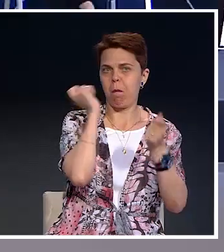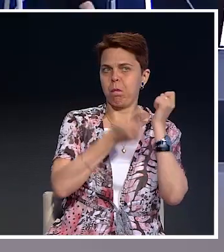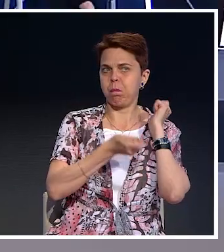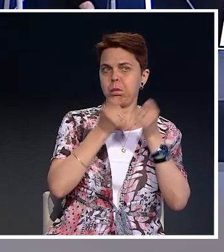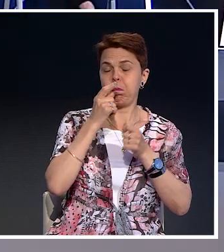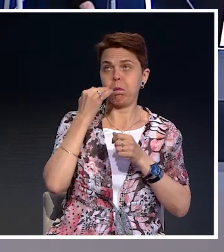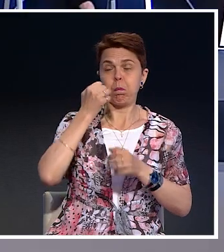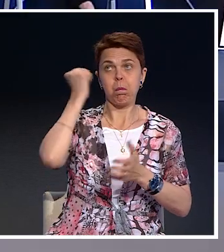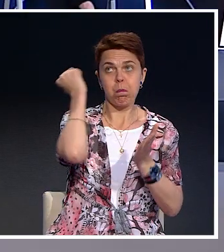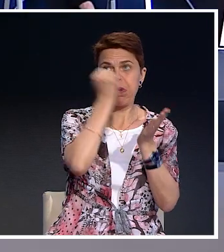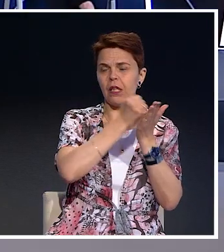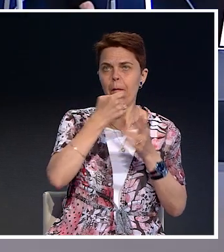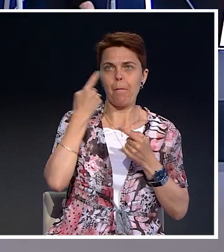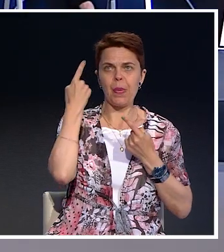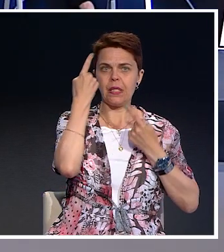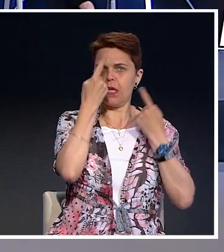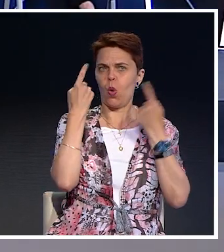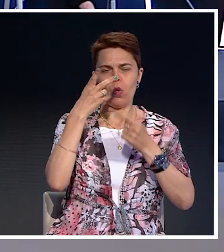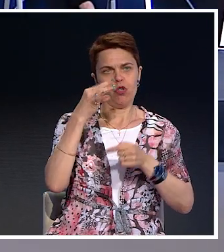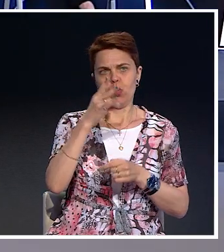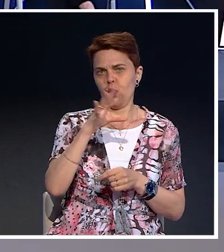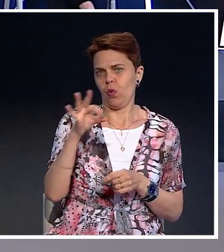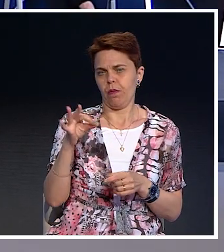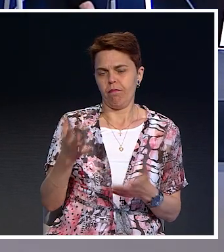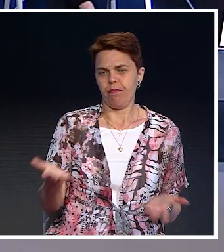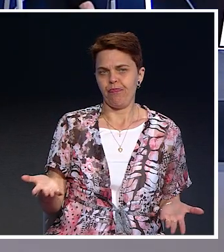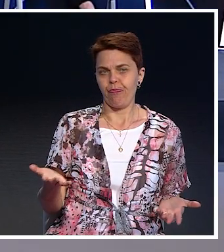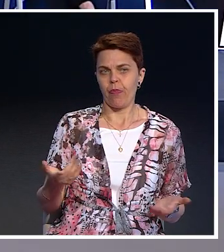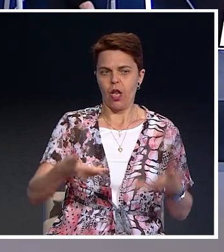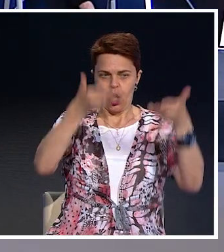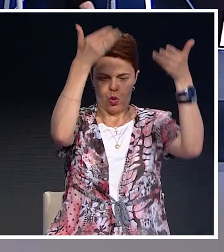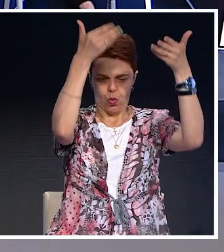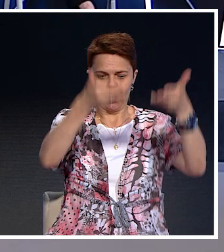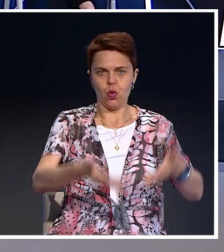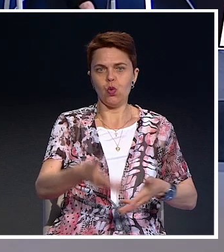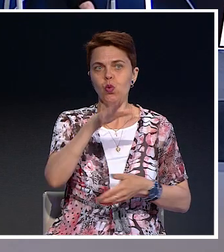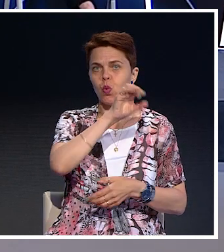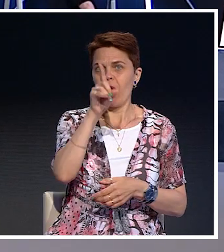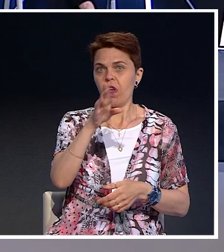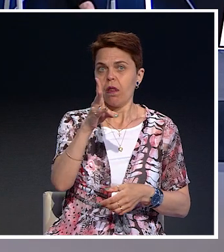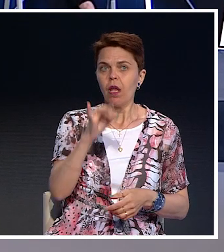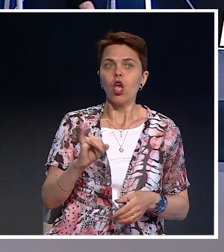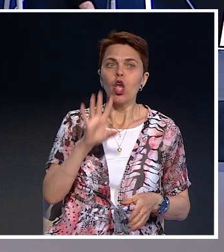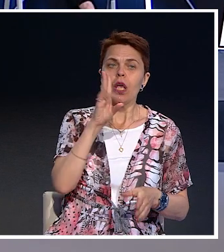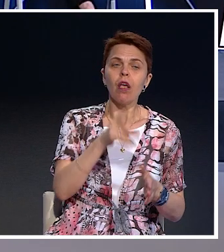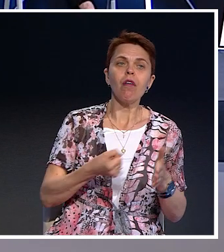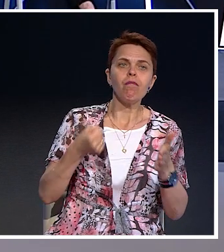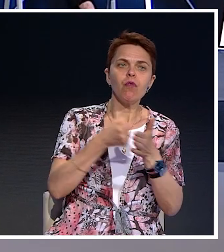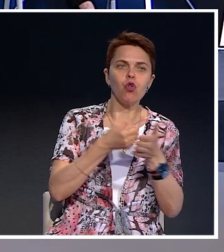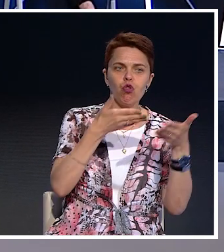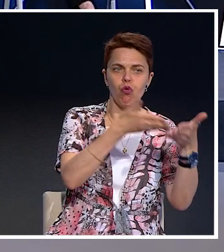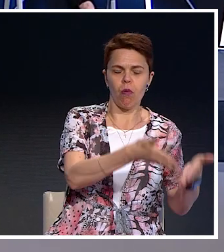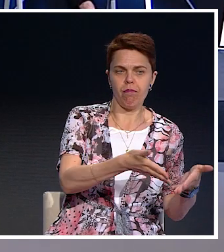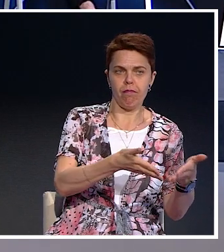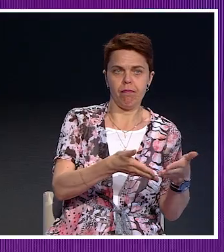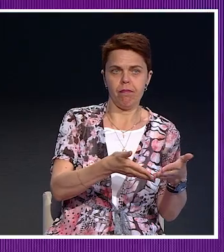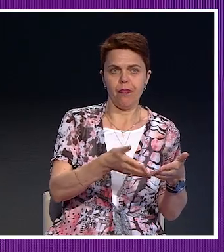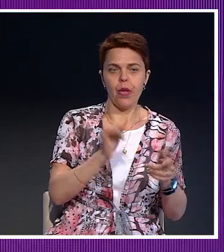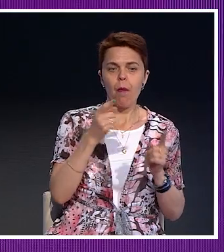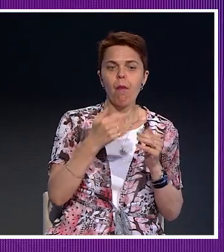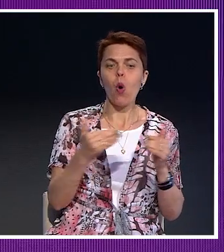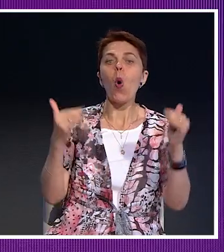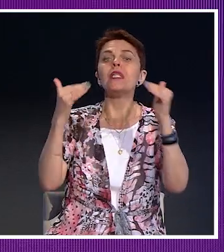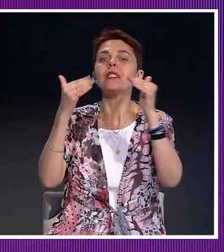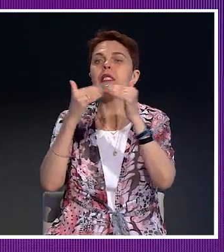да? Психологічно, в першу чергу, зовні і навіть вдома. Тому що про